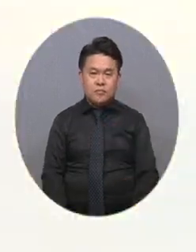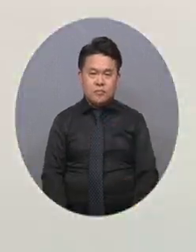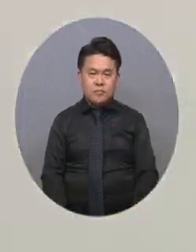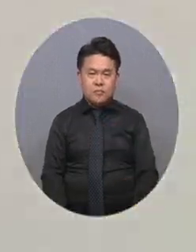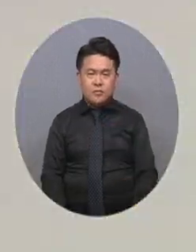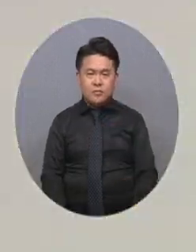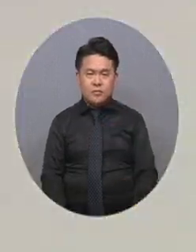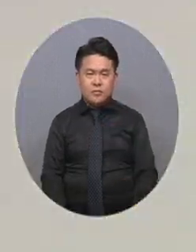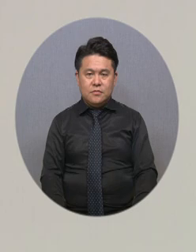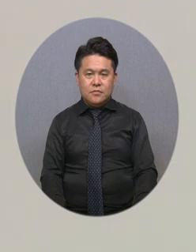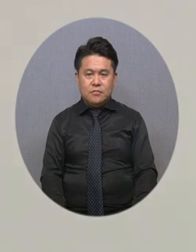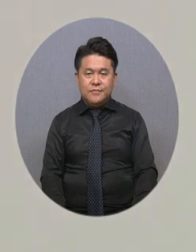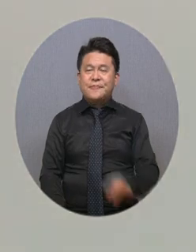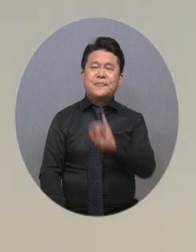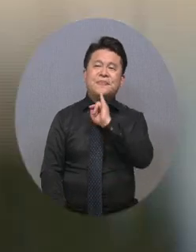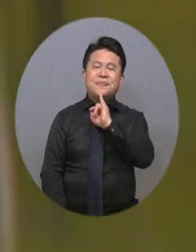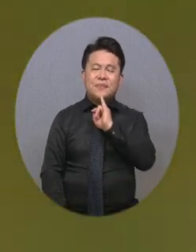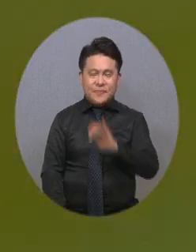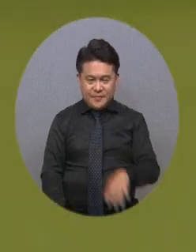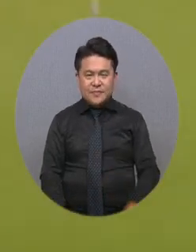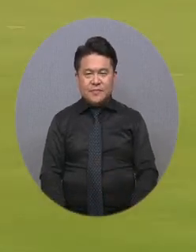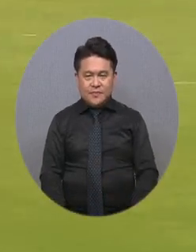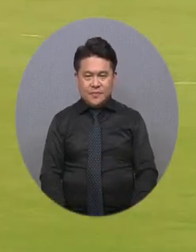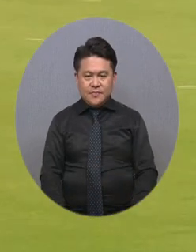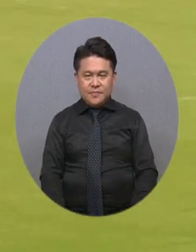아 샷. 너무 눌러졌다. 괜찮아요 언니.